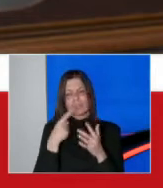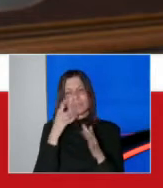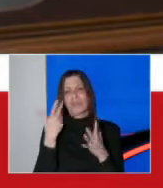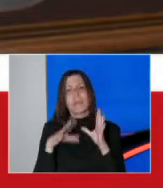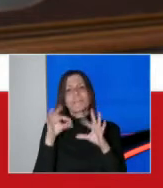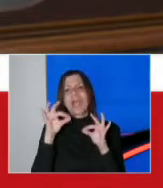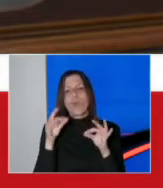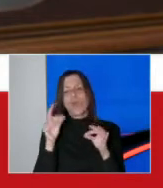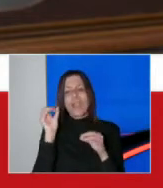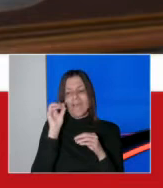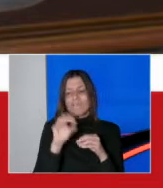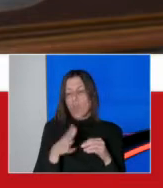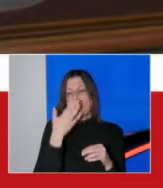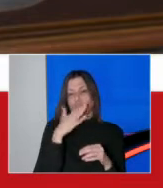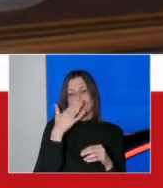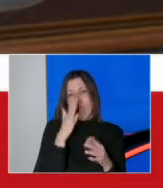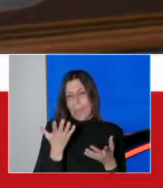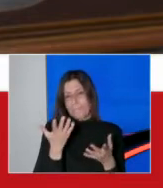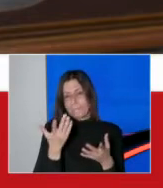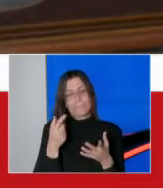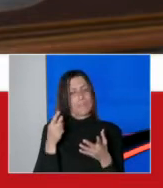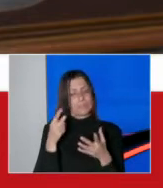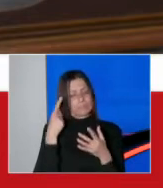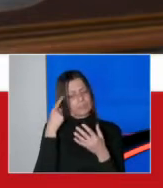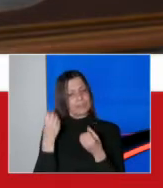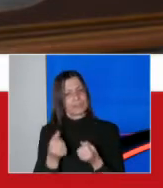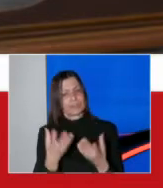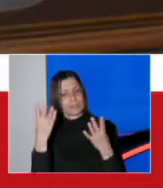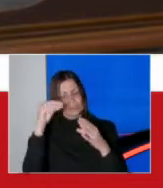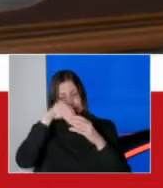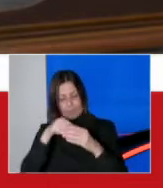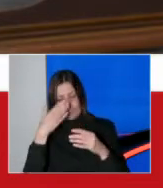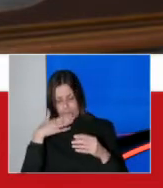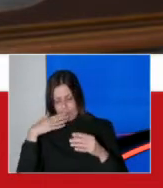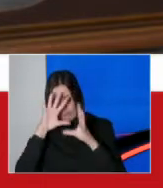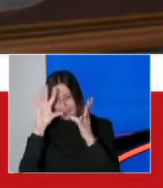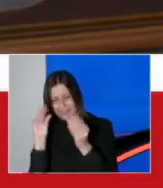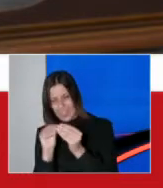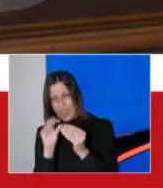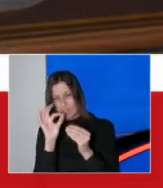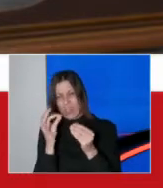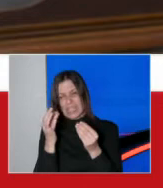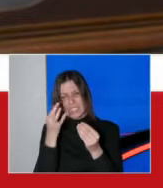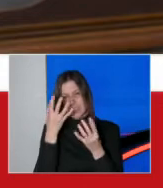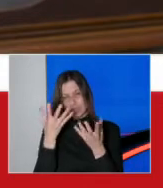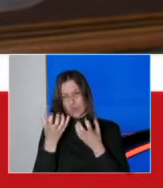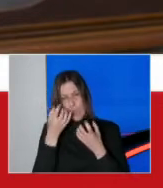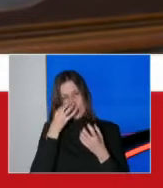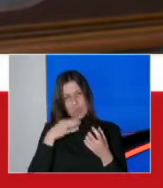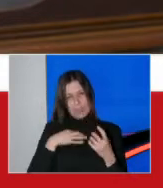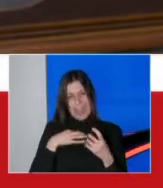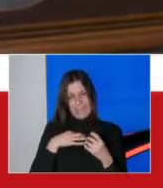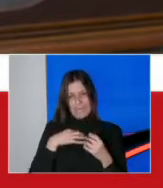all places, לבוא לירושלים, לשאת את המסר הזה מתוך ירושלים. הכל כדי למשוך תשומת לב ולעשות מזה את